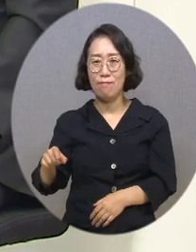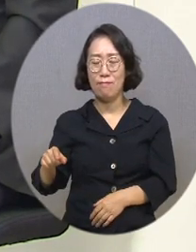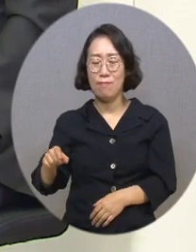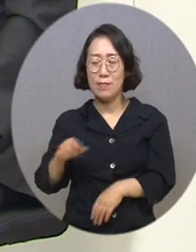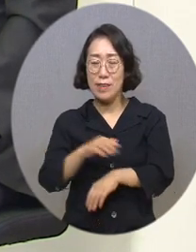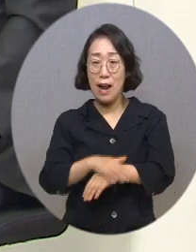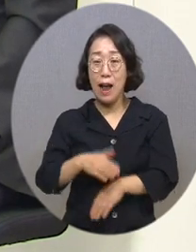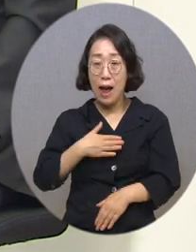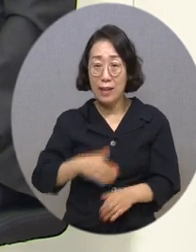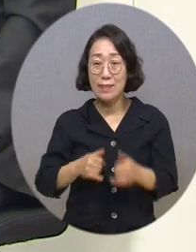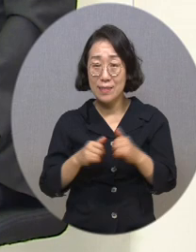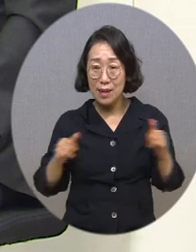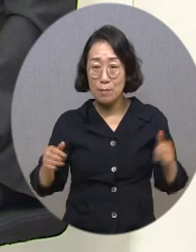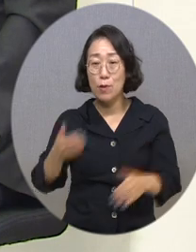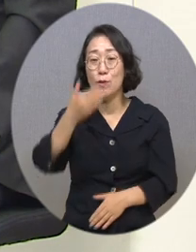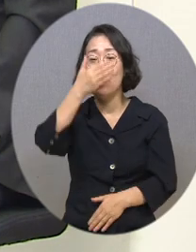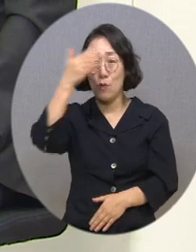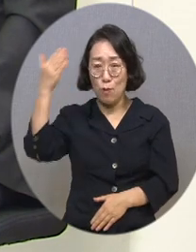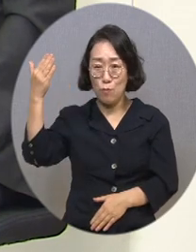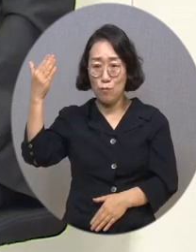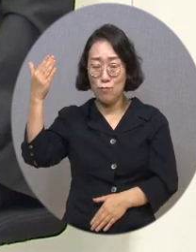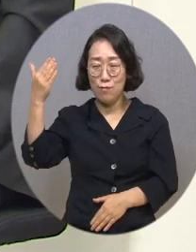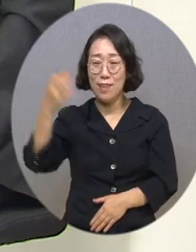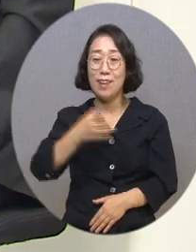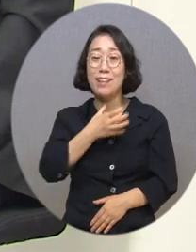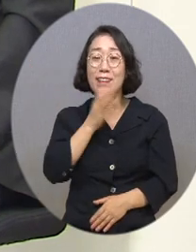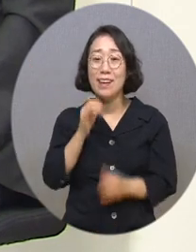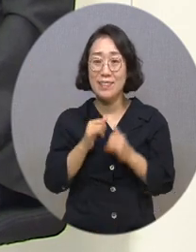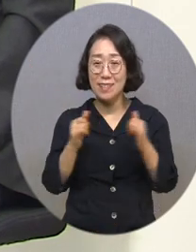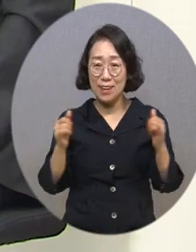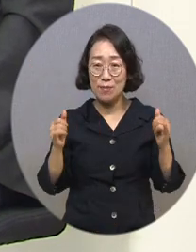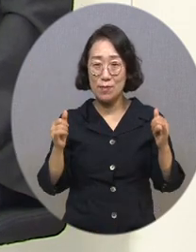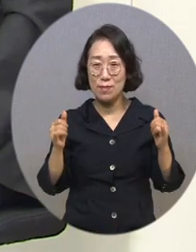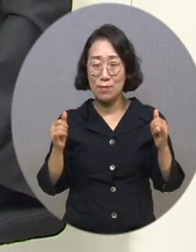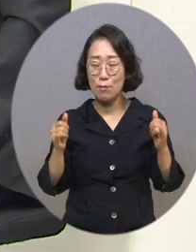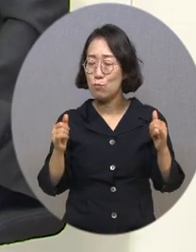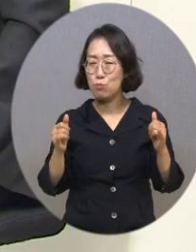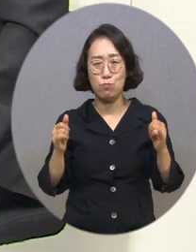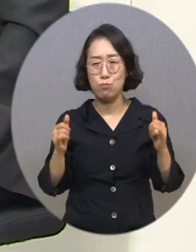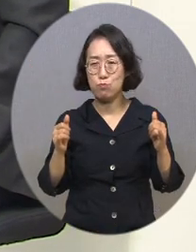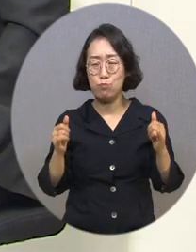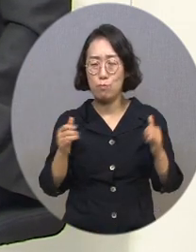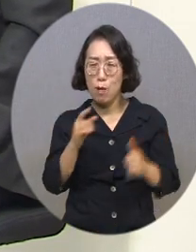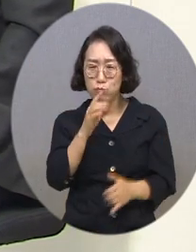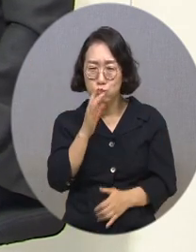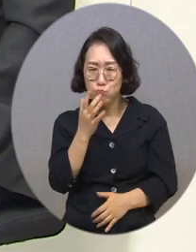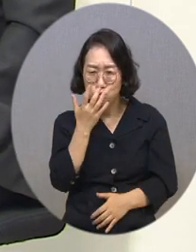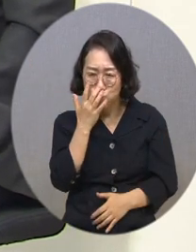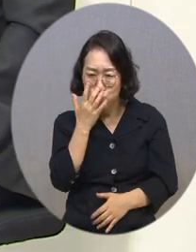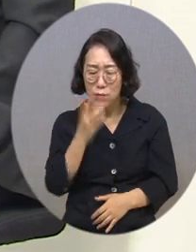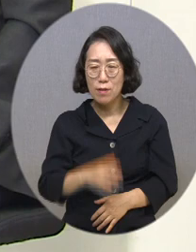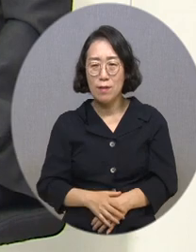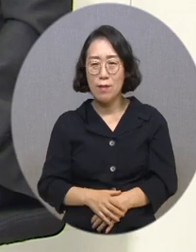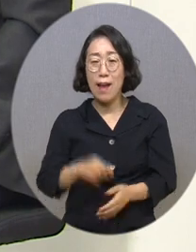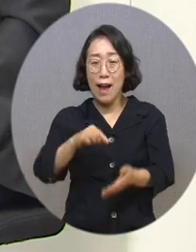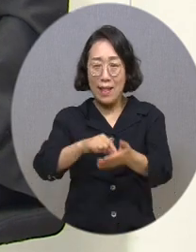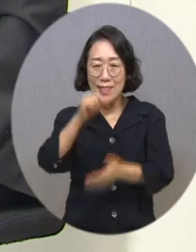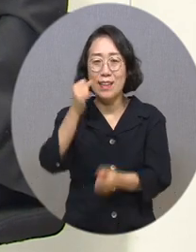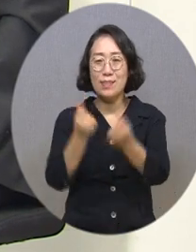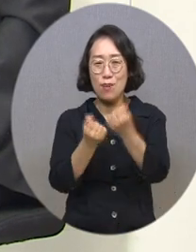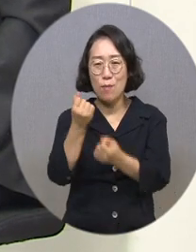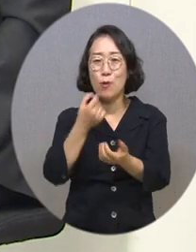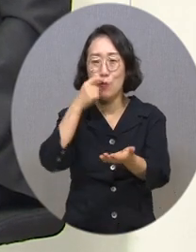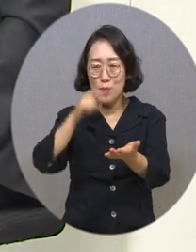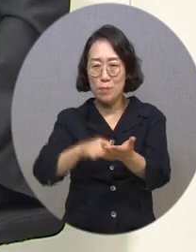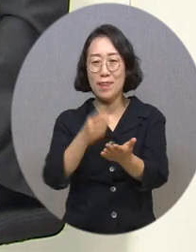잘 아는 분은 젊은 세대지만 나이든 세대는 대충 못 알아들어요. 네. 거기에 대해서 좀 설명 좀 해주세요.